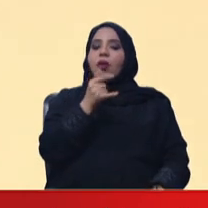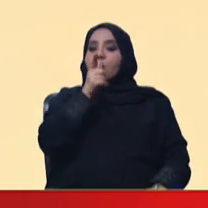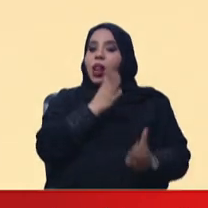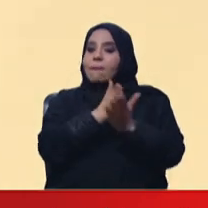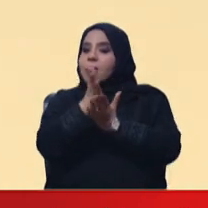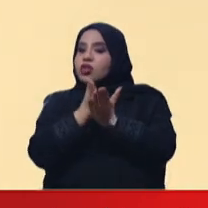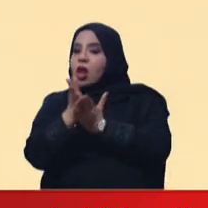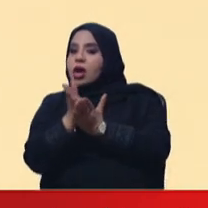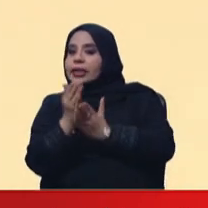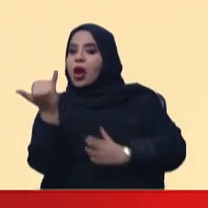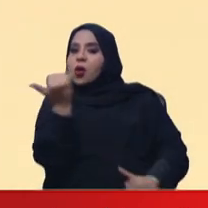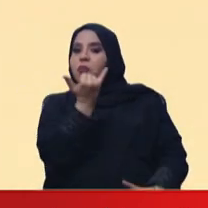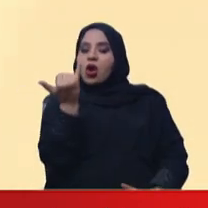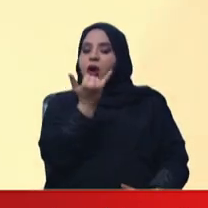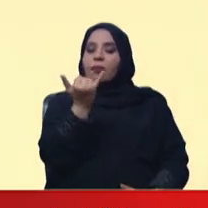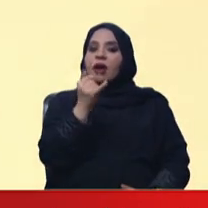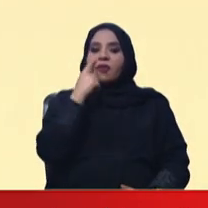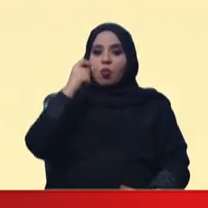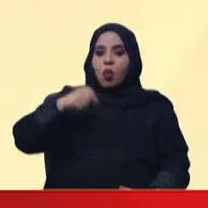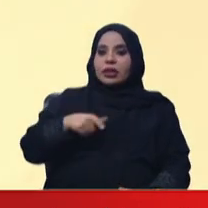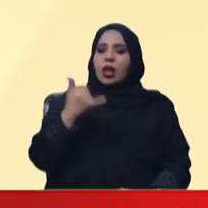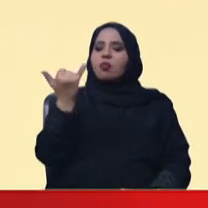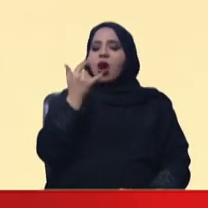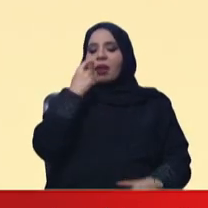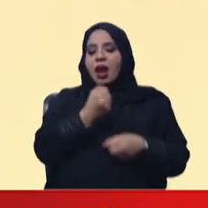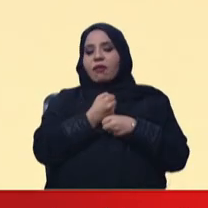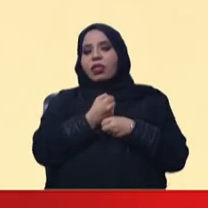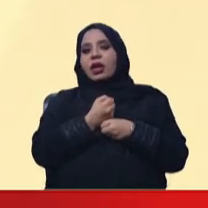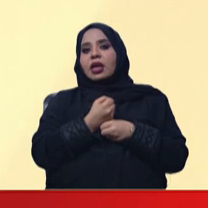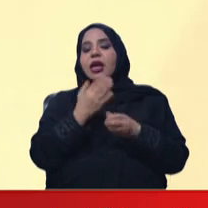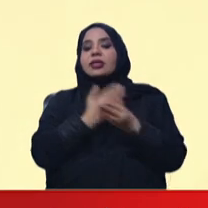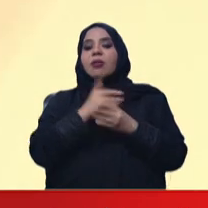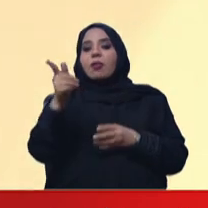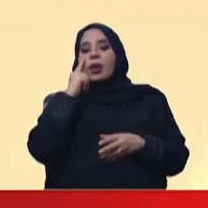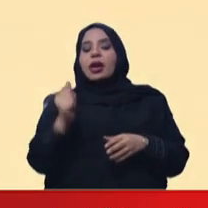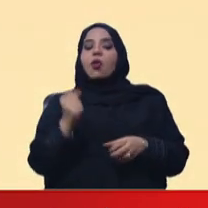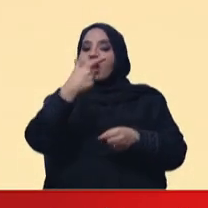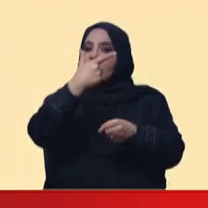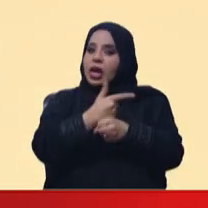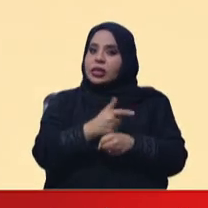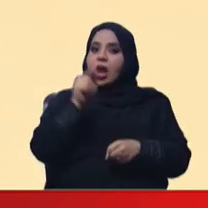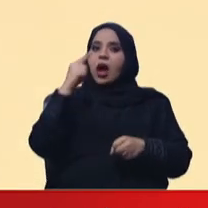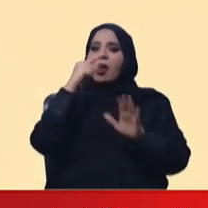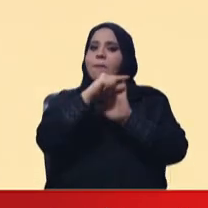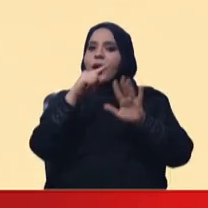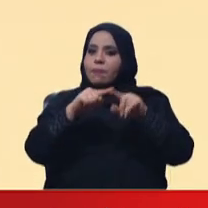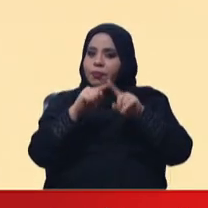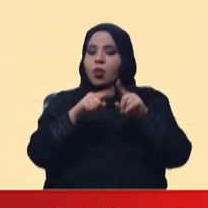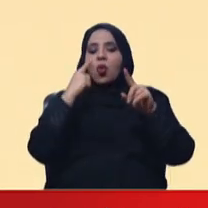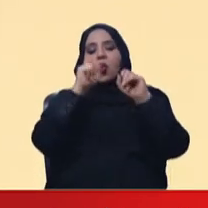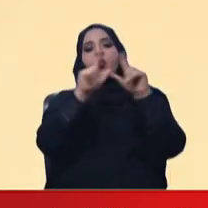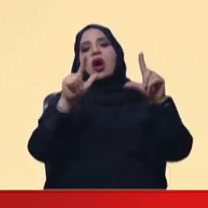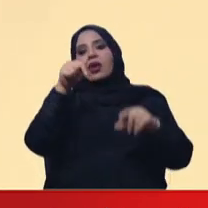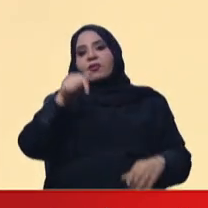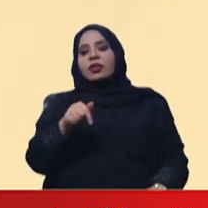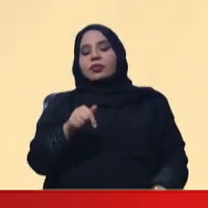بالنسبة لمواطنيها. سمو ولي العهد كانت هذه القضايا في صلب لقاءاته